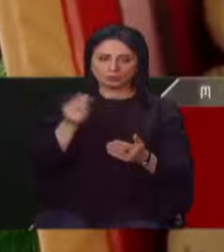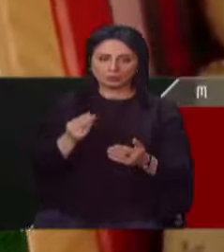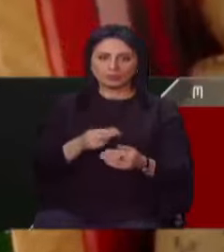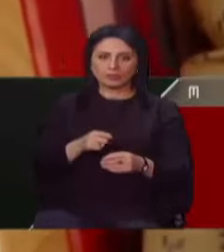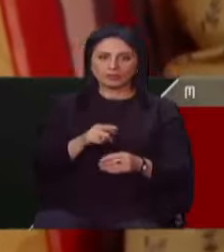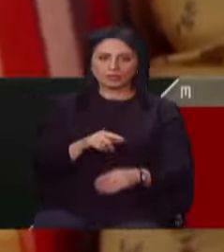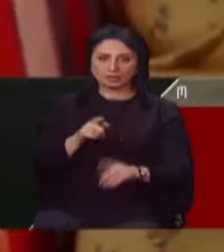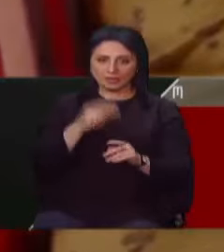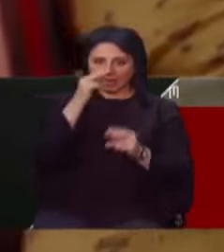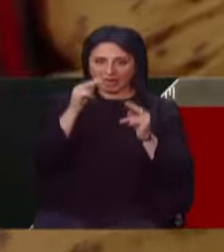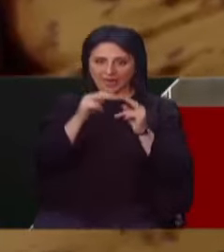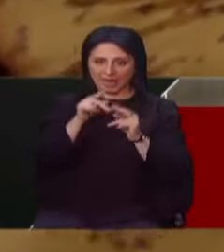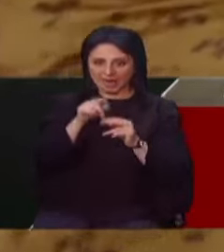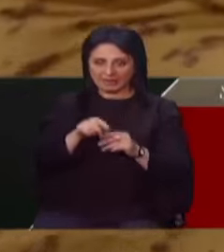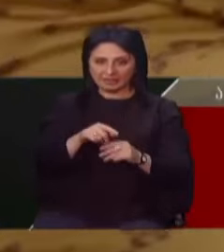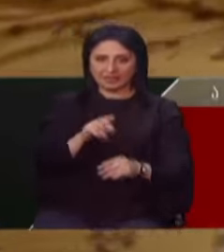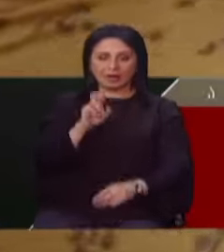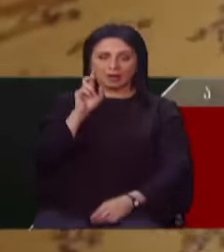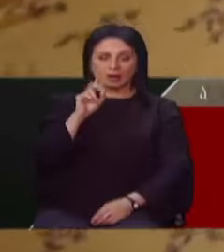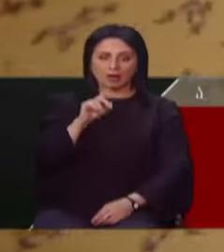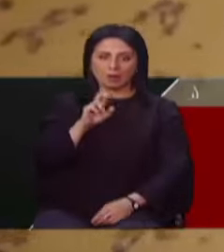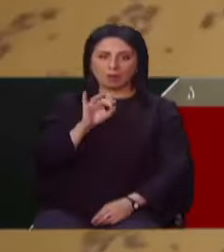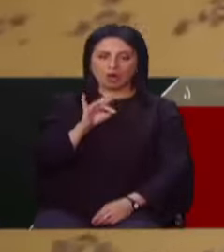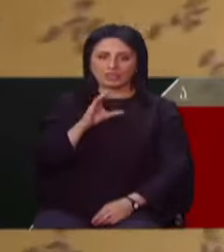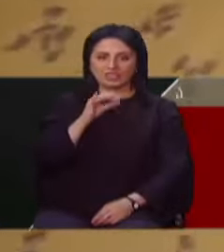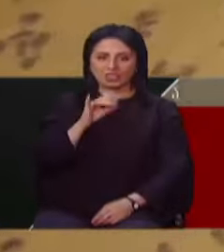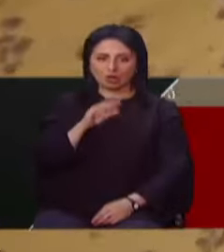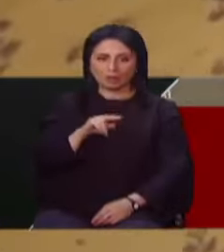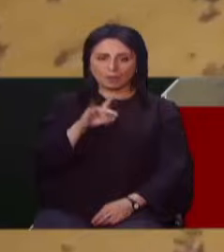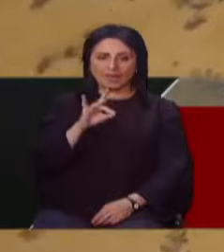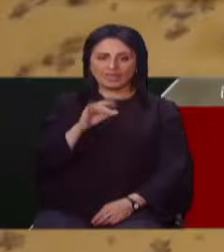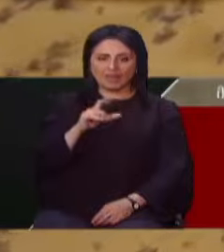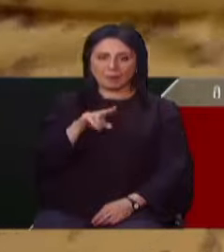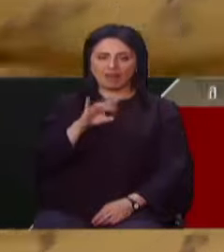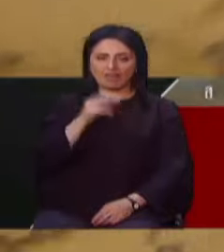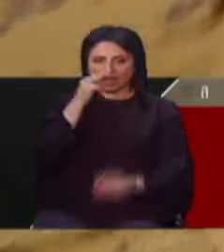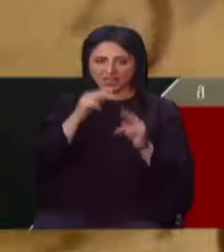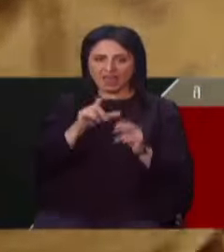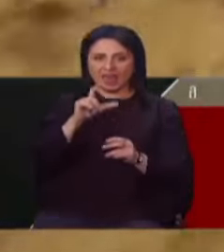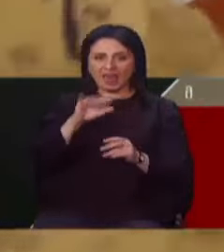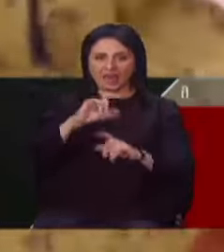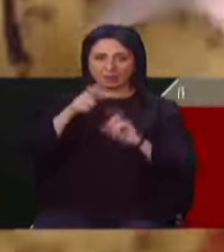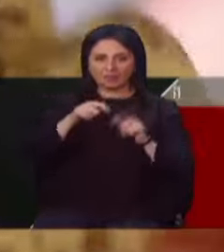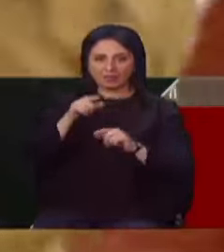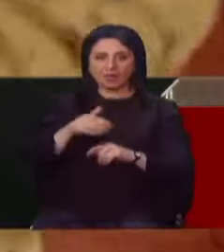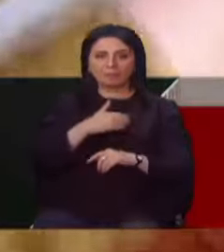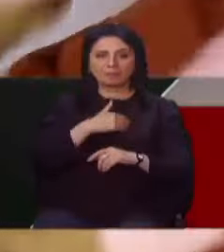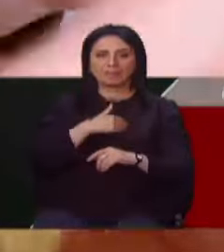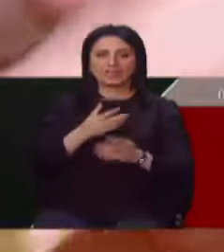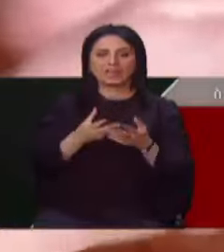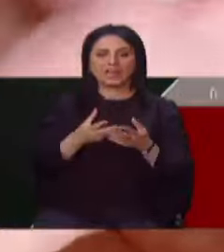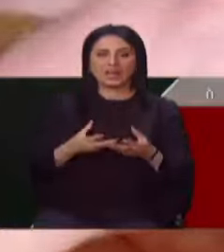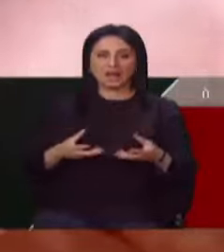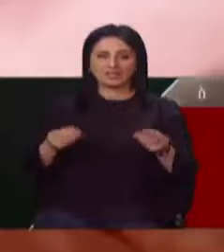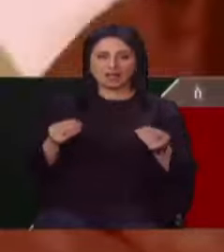აი ფიტარეთის ეკლესია, აქ ბოლნისის სიონი, პეტრე პავლეს ეკლესია ელიას მთაზე და მინდოდა ეს